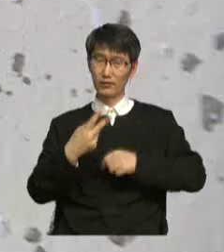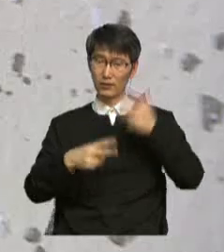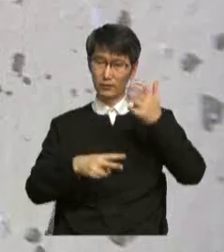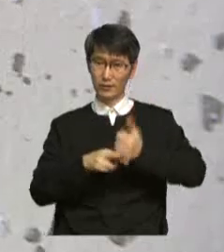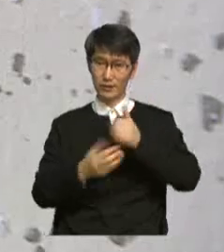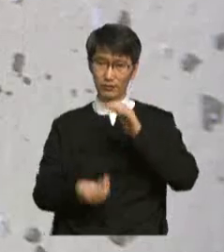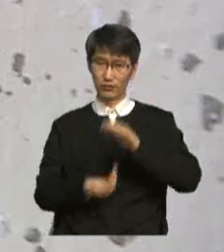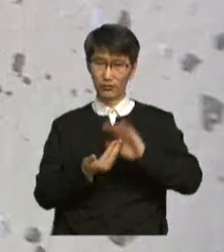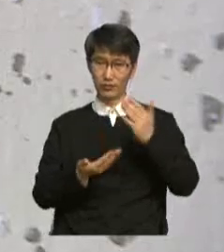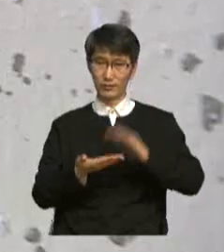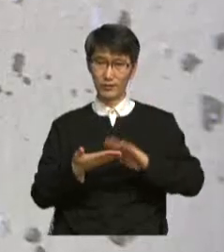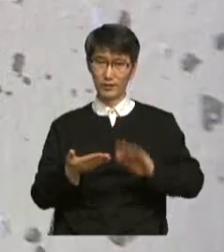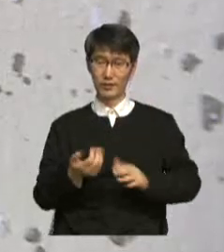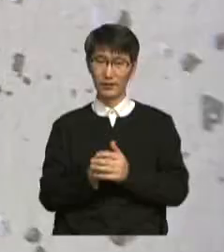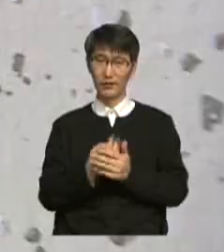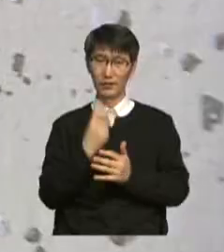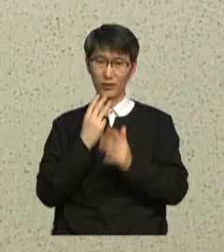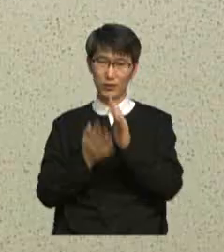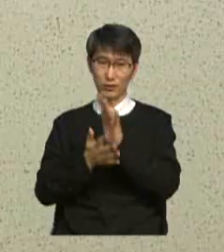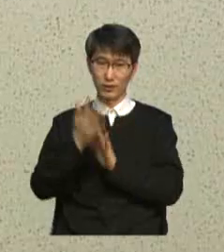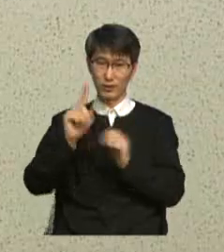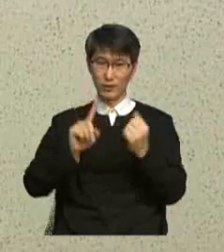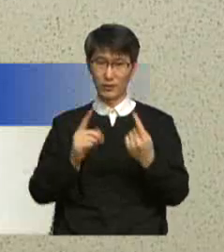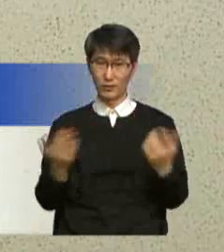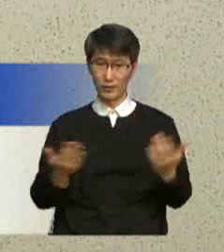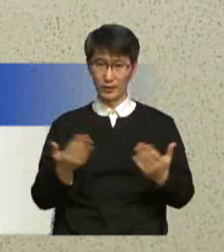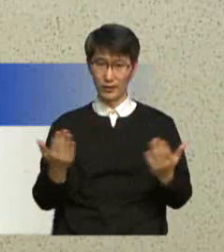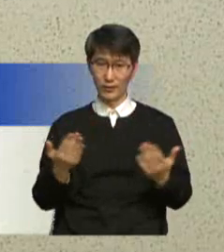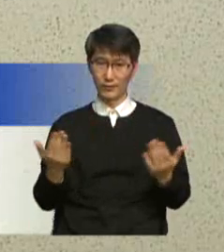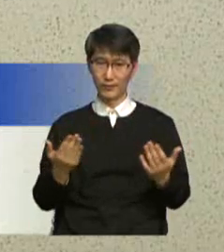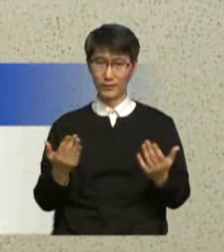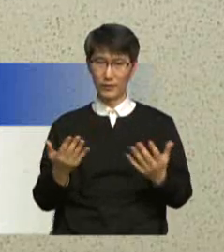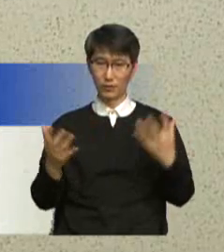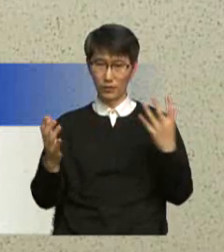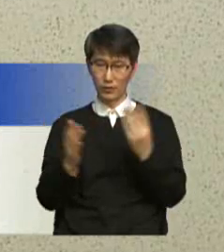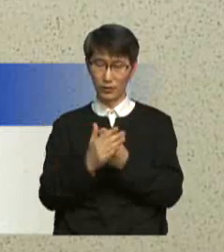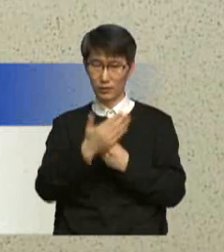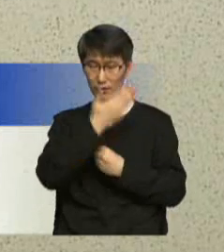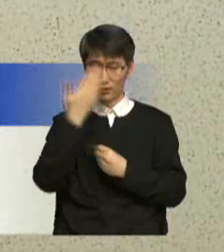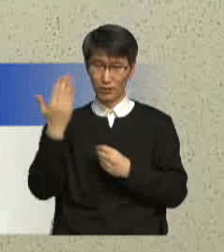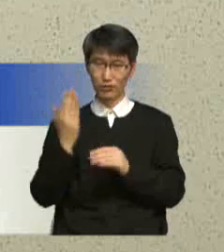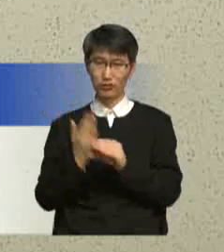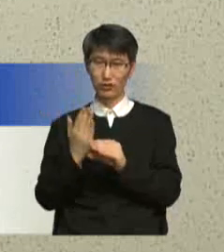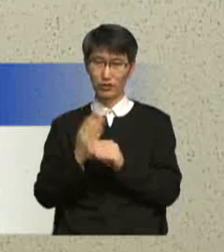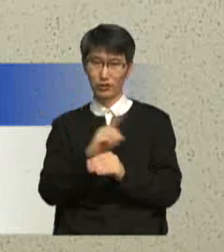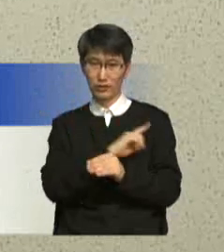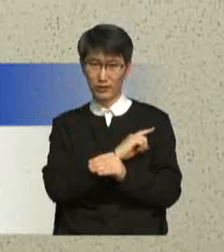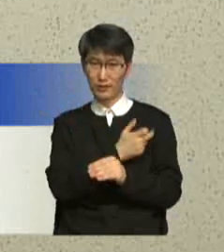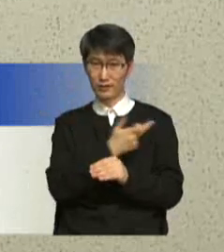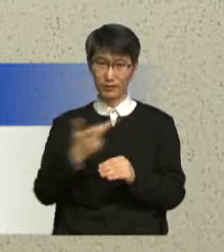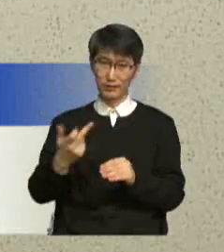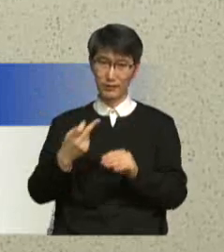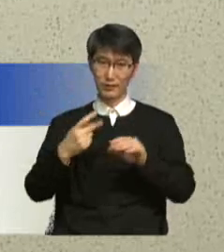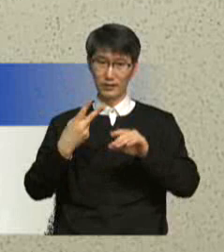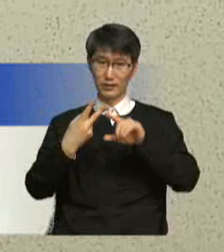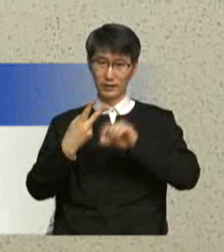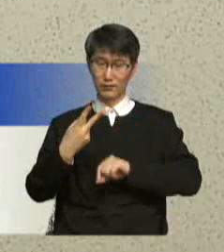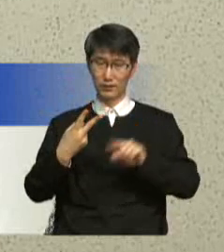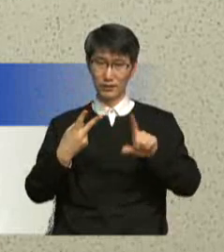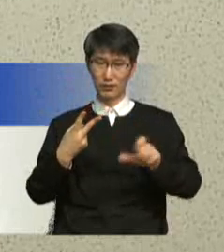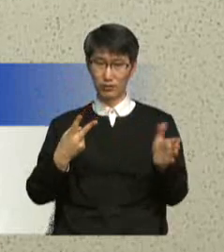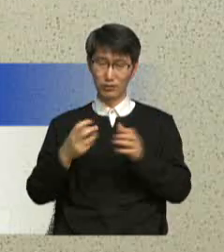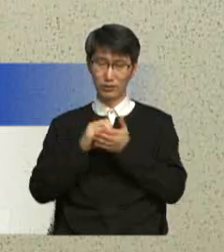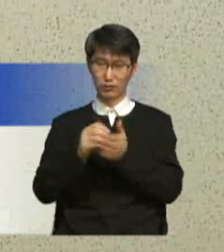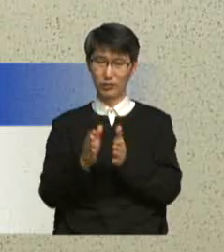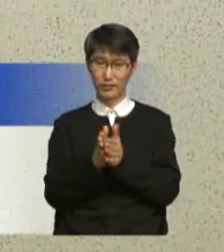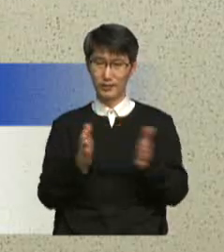이루어집니다. 서울시 청년주택 제1호 사업이자 완공된 청년주택 중 최대 규모로 2월 15일부터